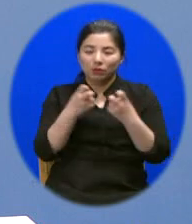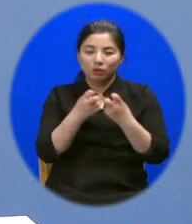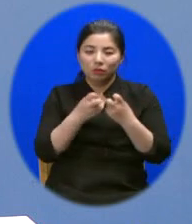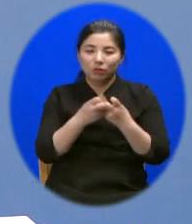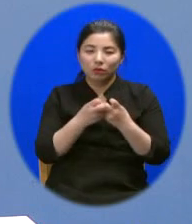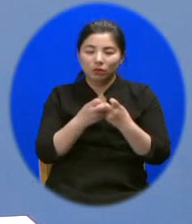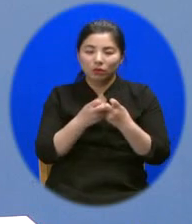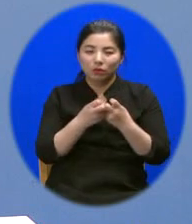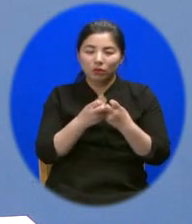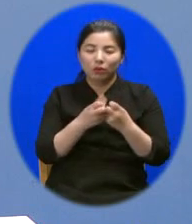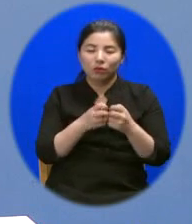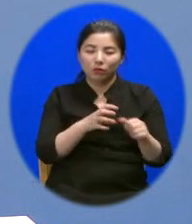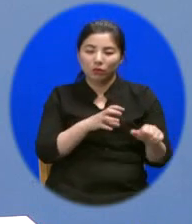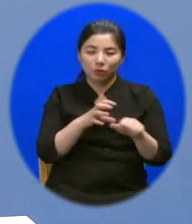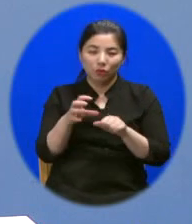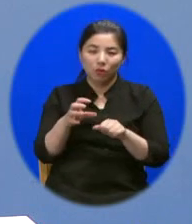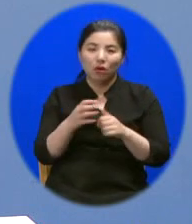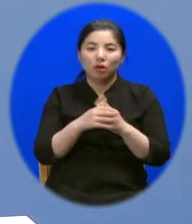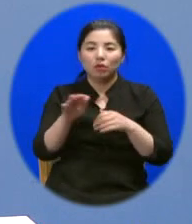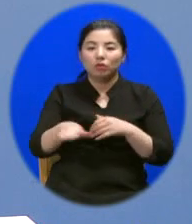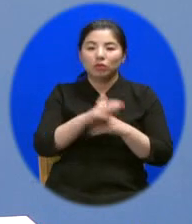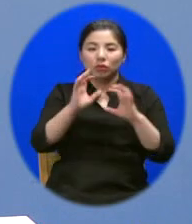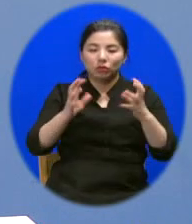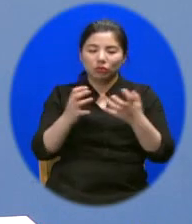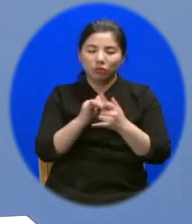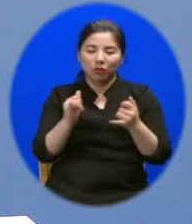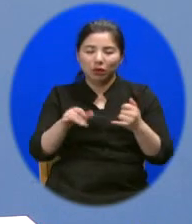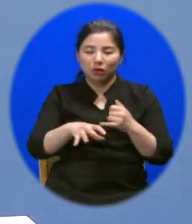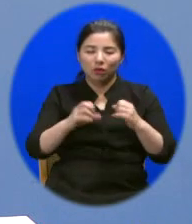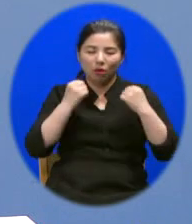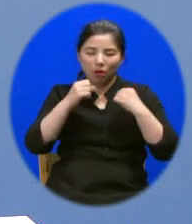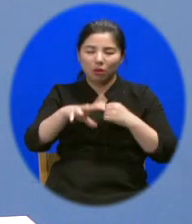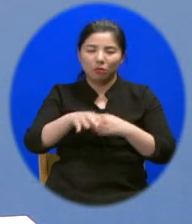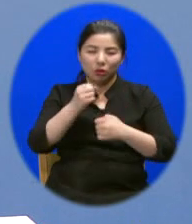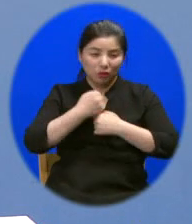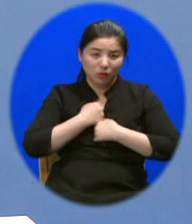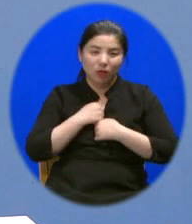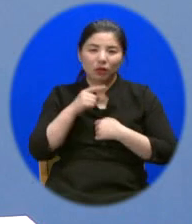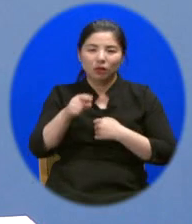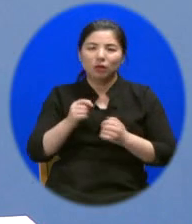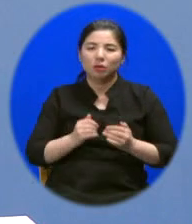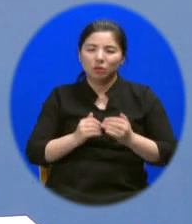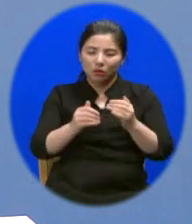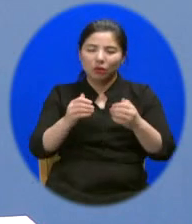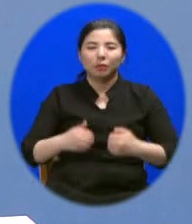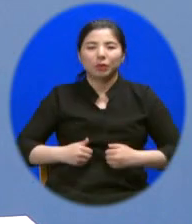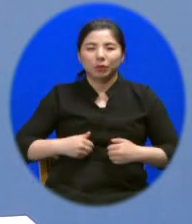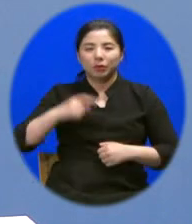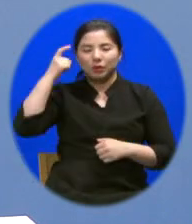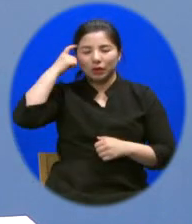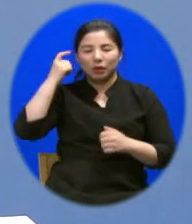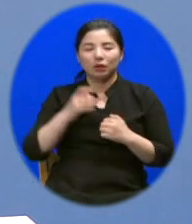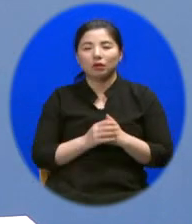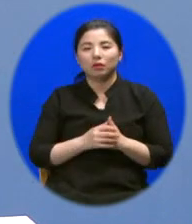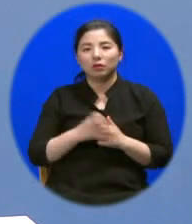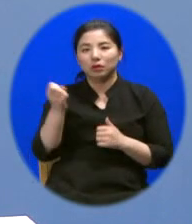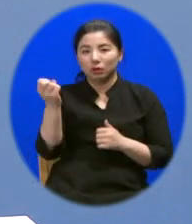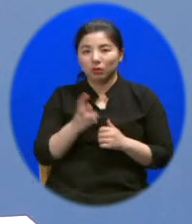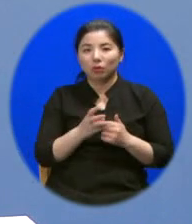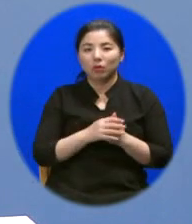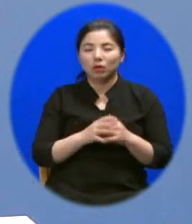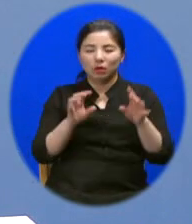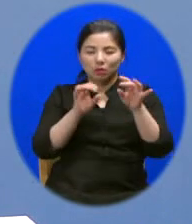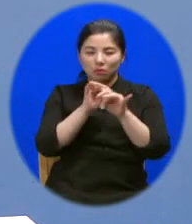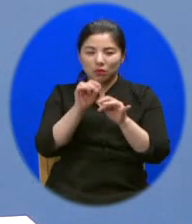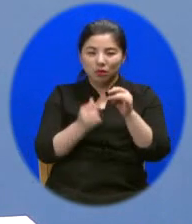제거 를 통해서 우리 국민들의 건강 우선적으로 찍히는 그런 같은 과정을 거쳐야 된다고 보고요 또 이미